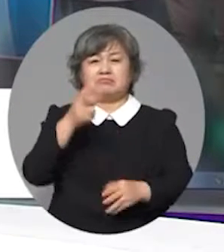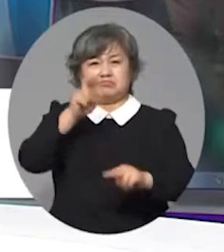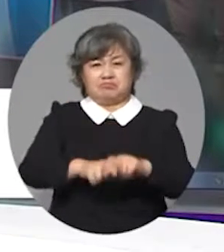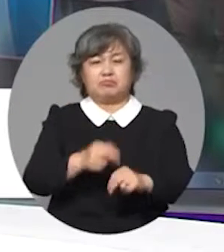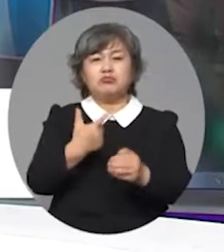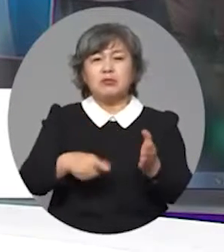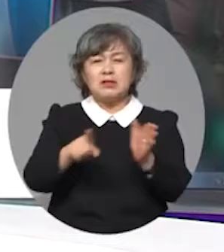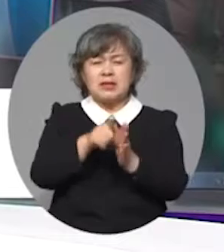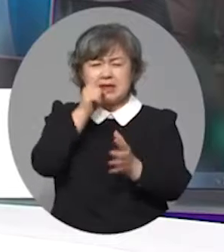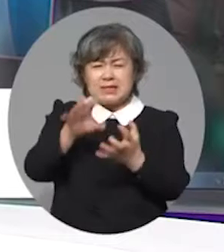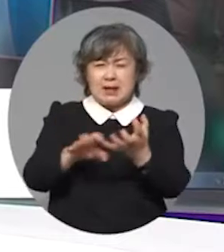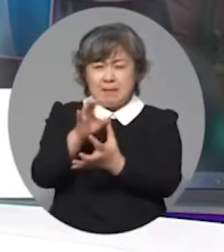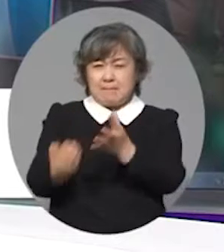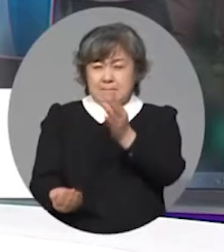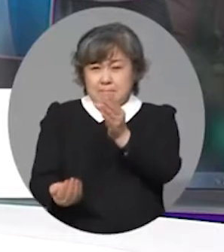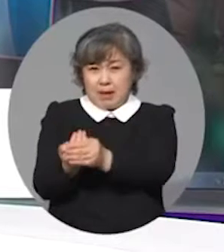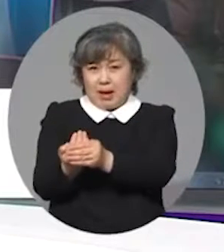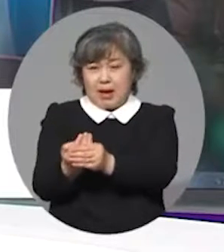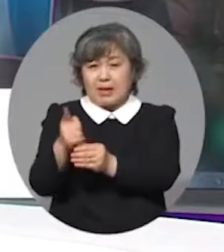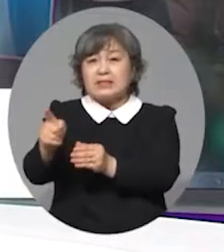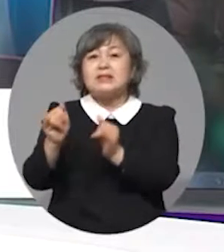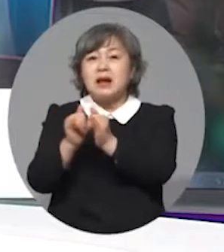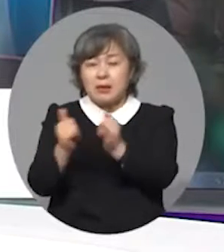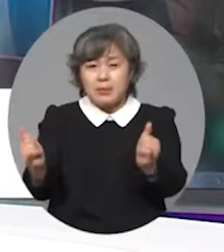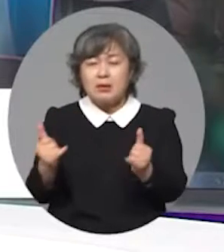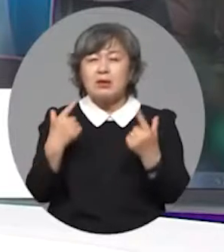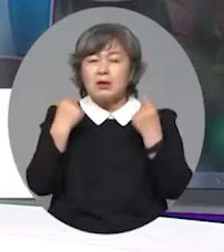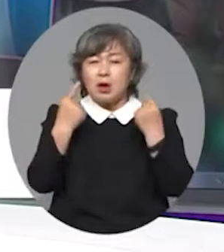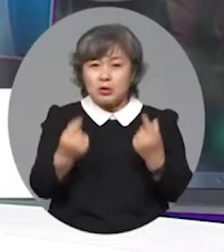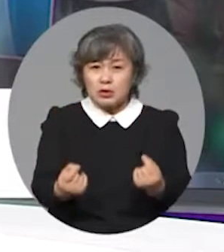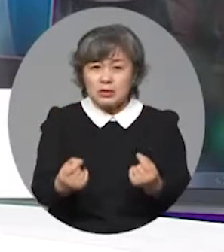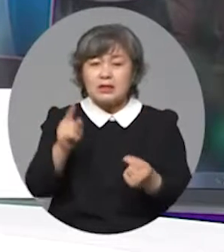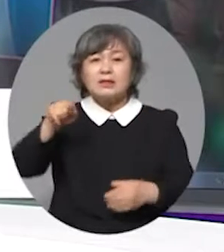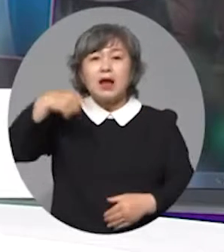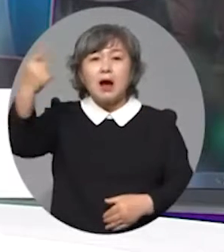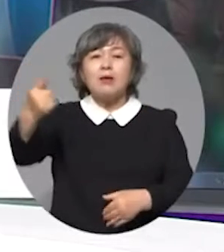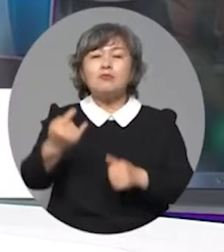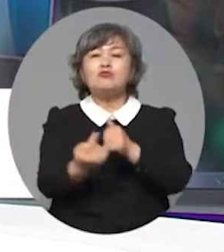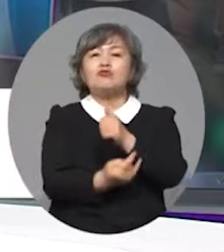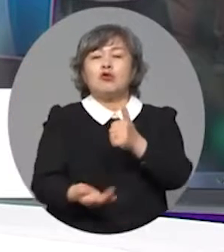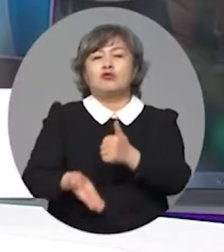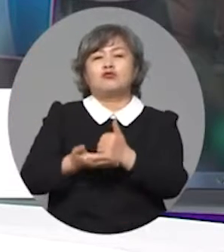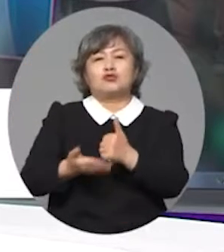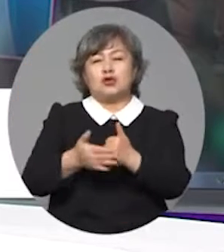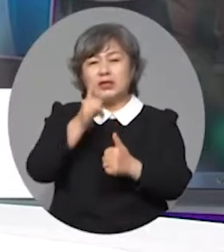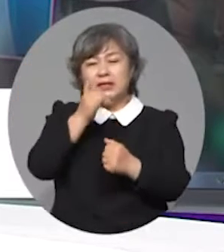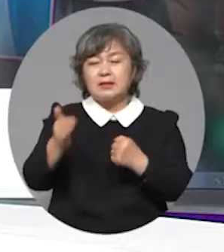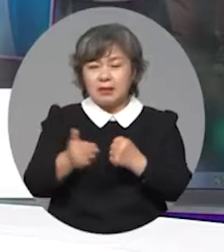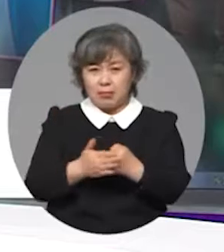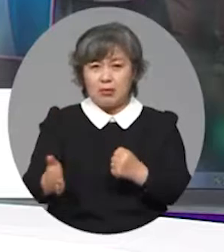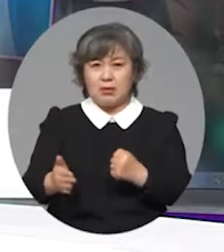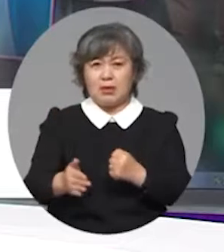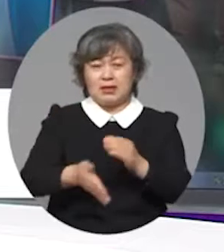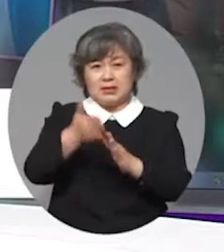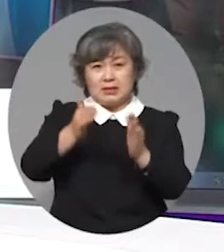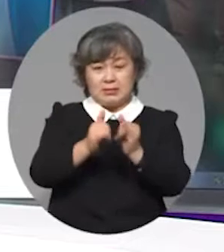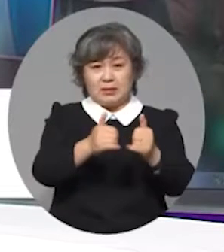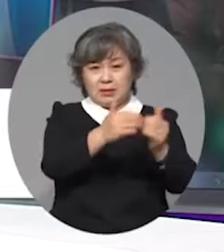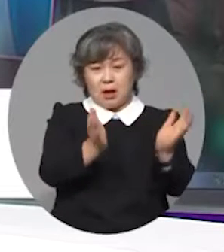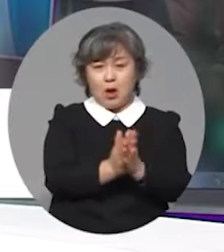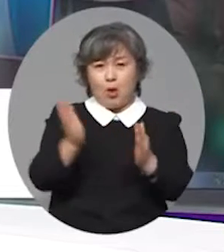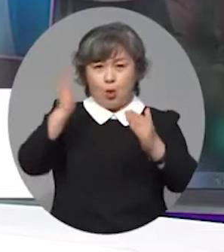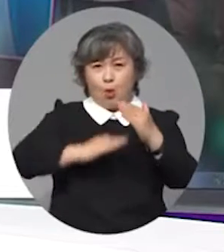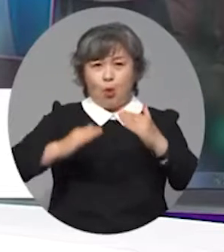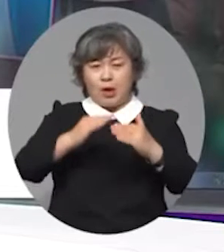이 쓰레기 대란을 야기한 것으로 지목된 인사가 여전히 차기 위원으로 추천을 앞두고 있기 때문인데요. 시민단체는